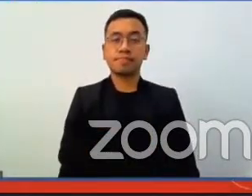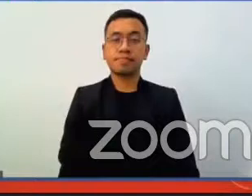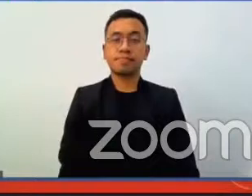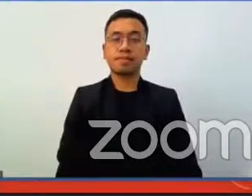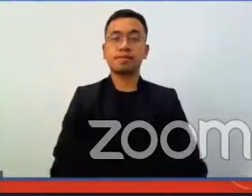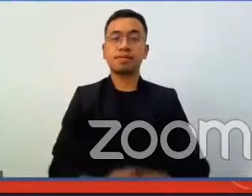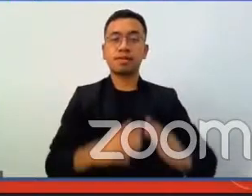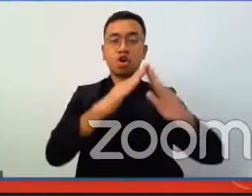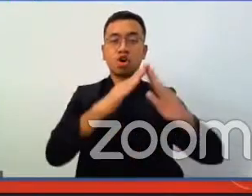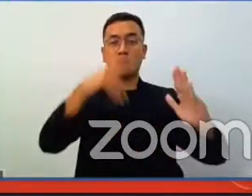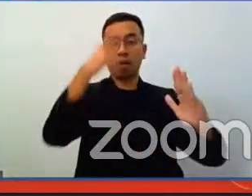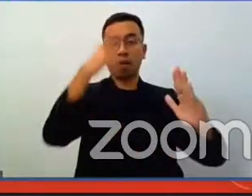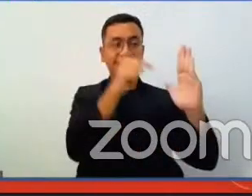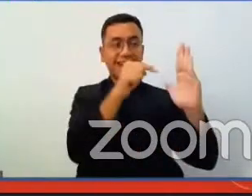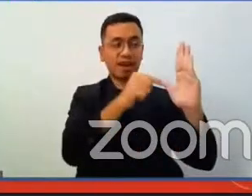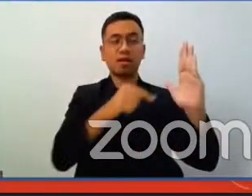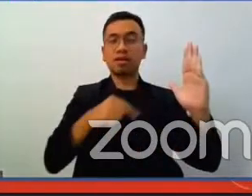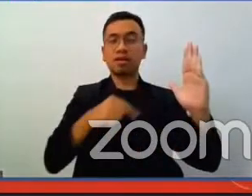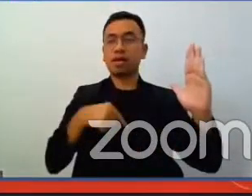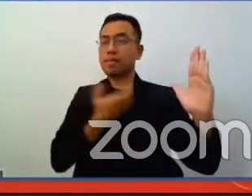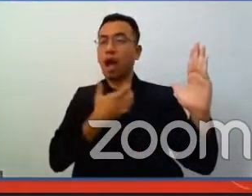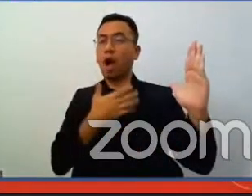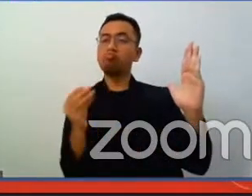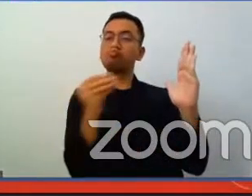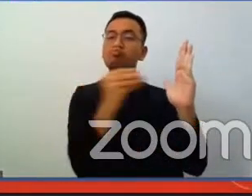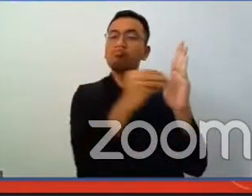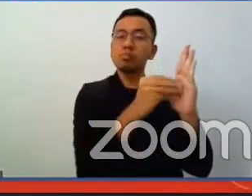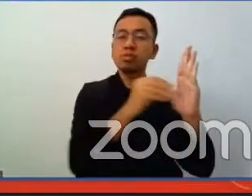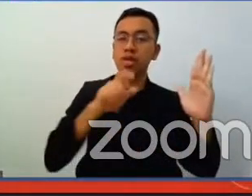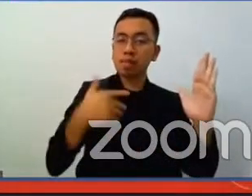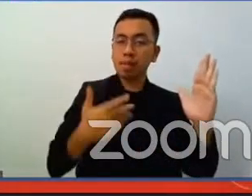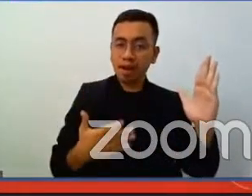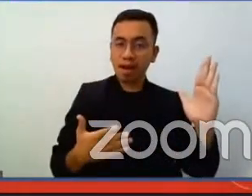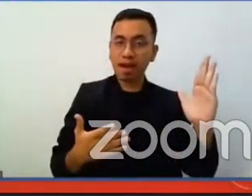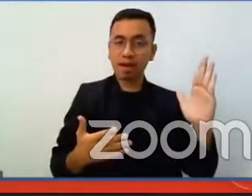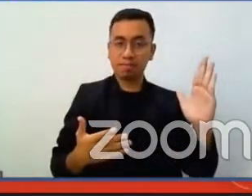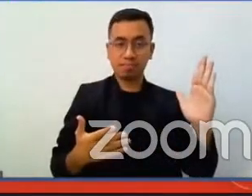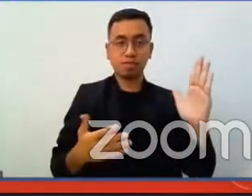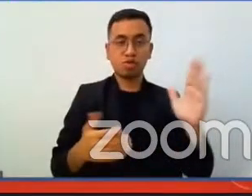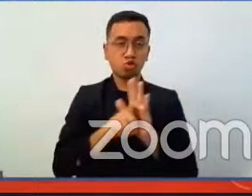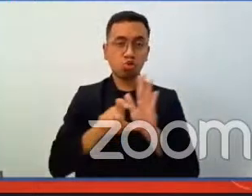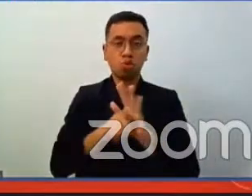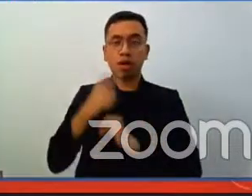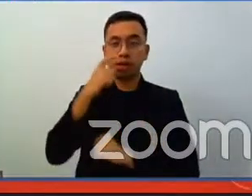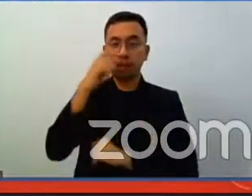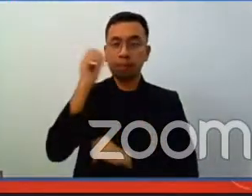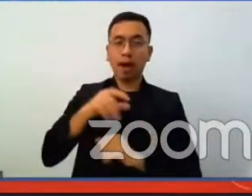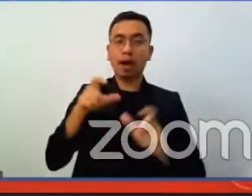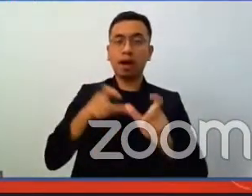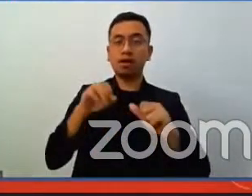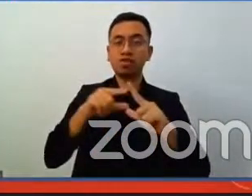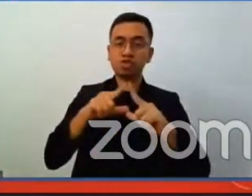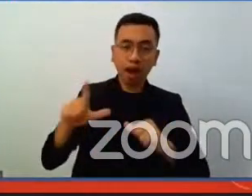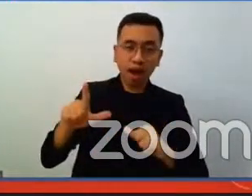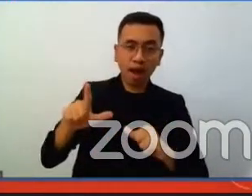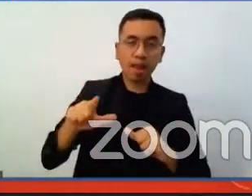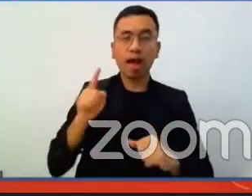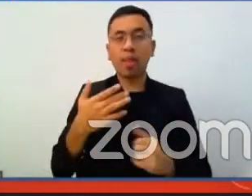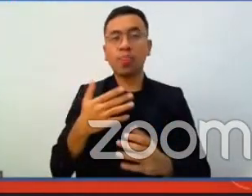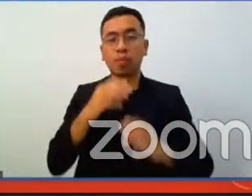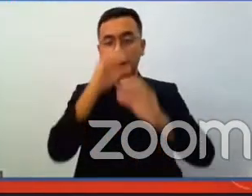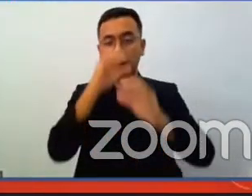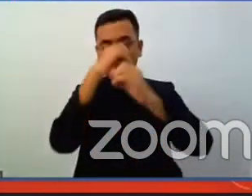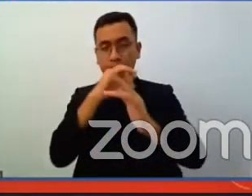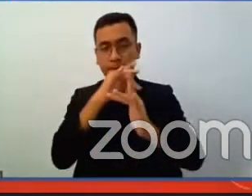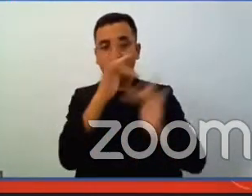kami ingin berkontribusi untuk mengisi konten di rumah belajar, misalnya bank soal dan laboratorium maya. Apa saja kriteria